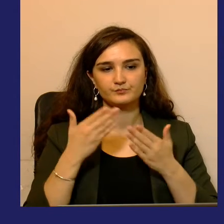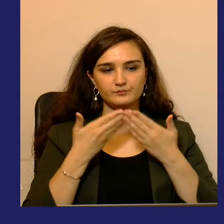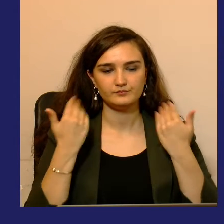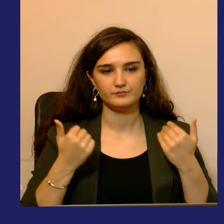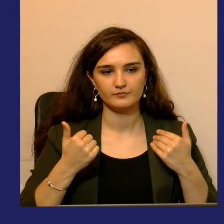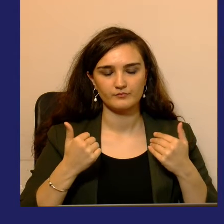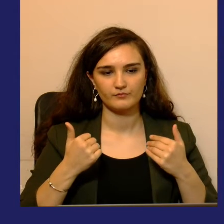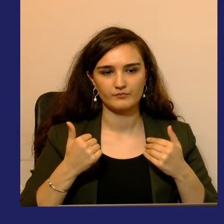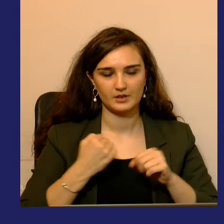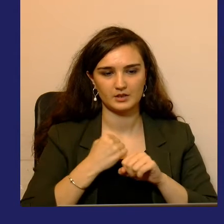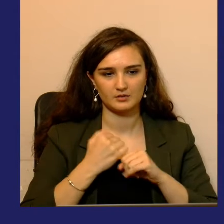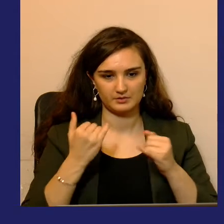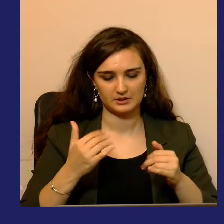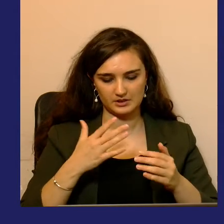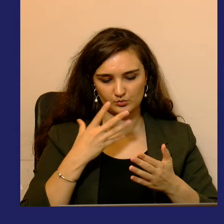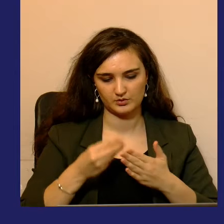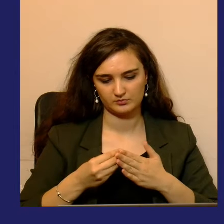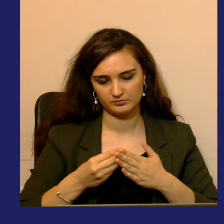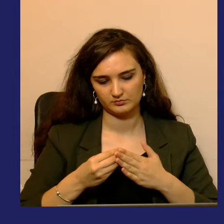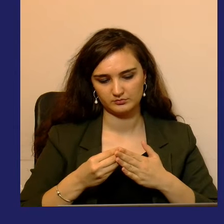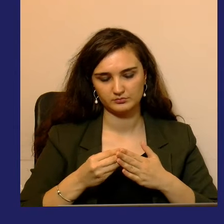ადვილად გაემართლებინა საკუთარი